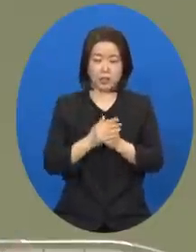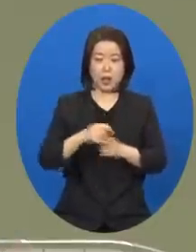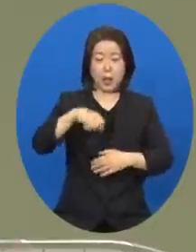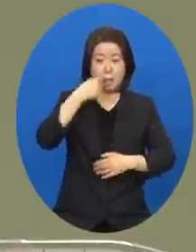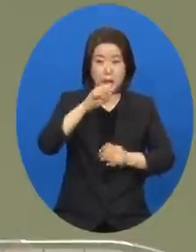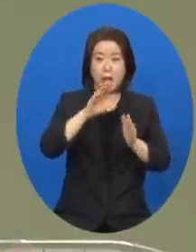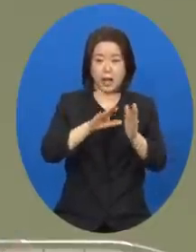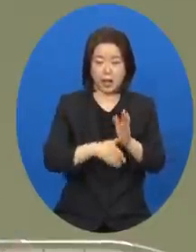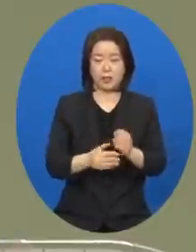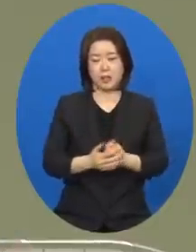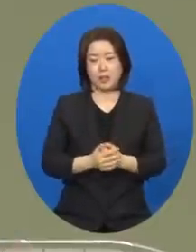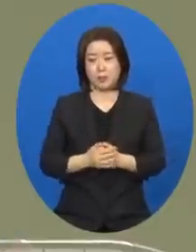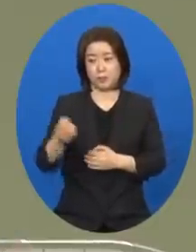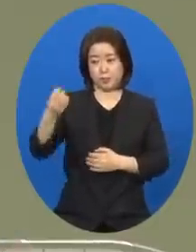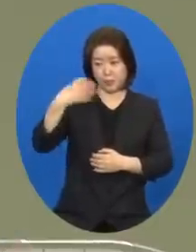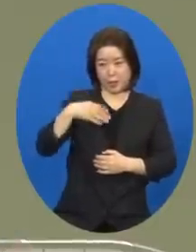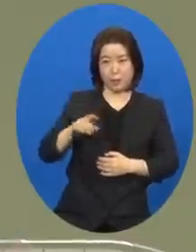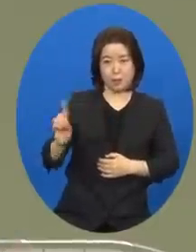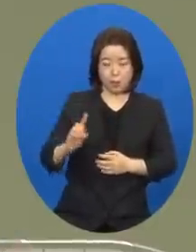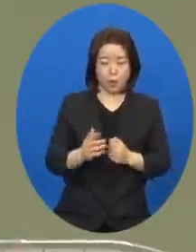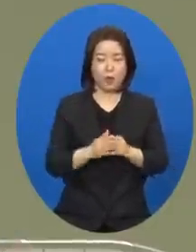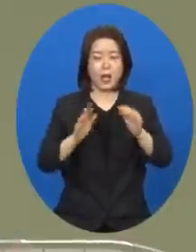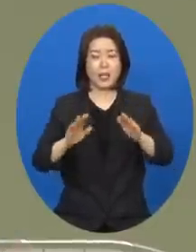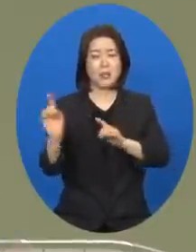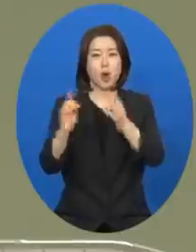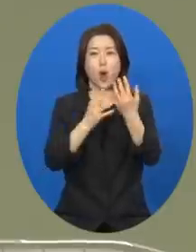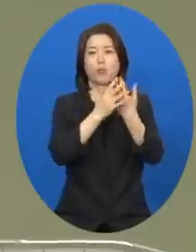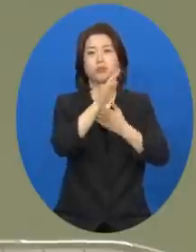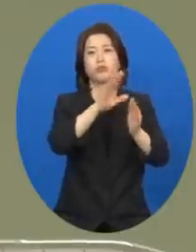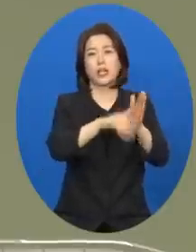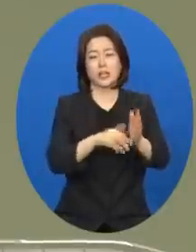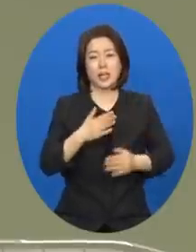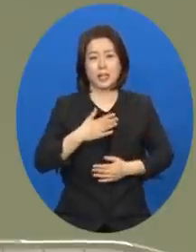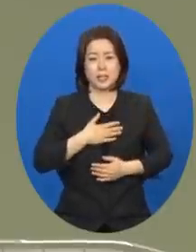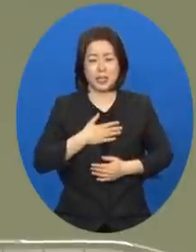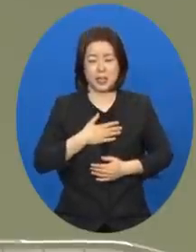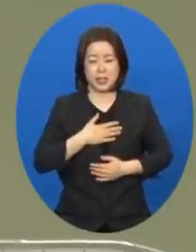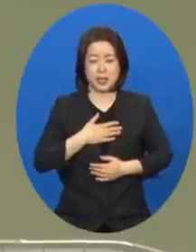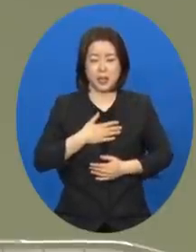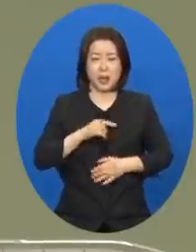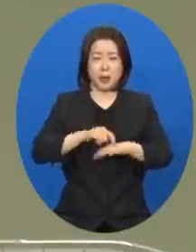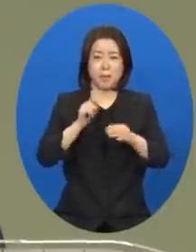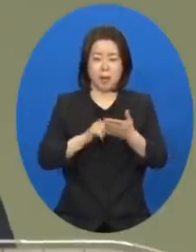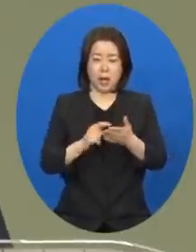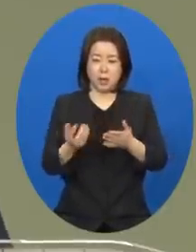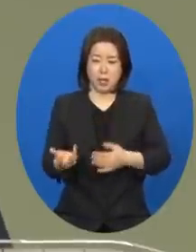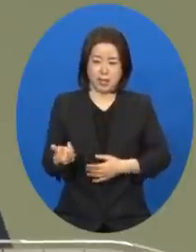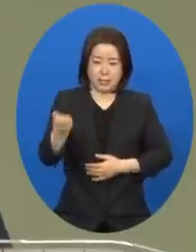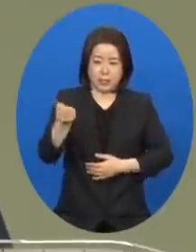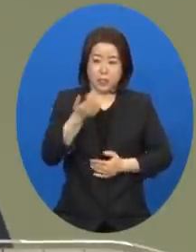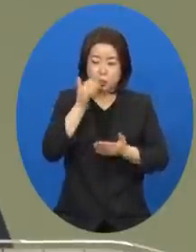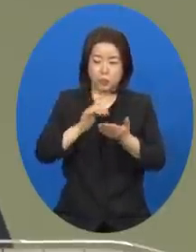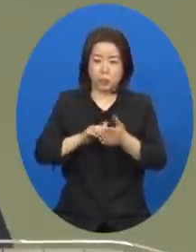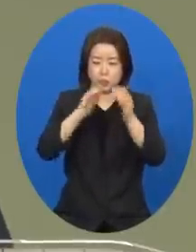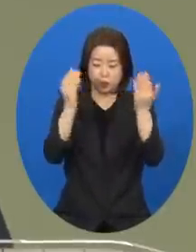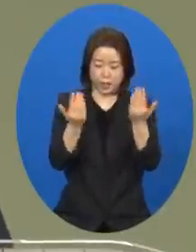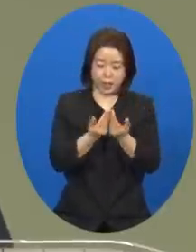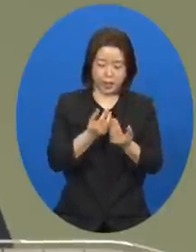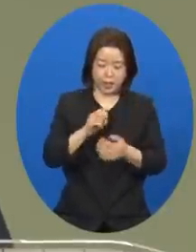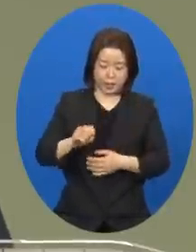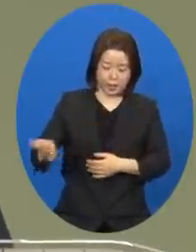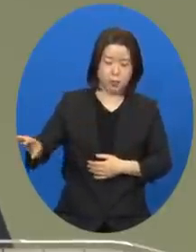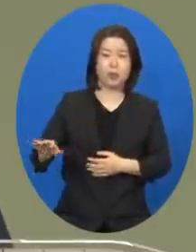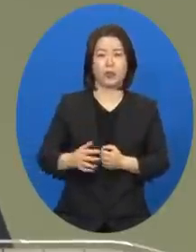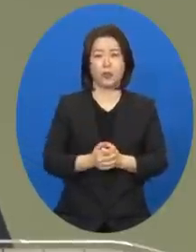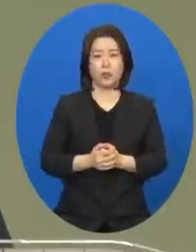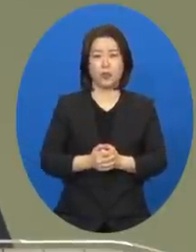유 목사님, 이번 부흥회 때 제 마음에 들었던 돌을 다 내려놓았어요.